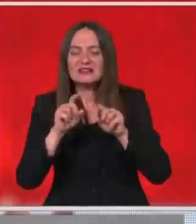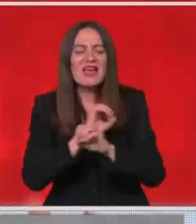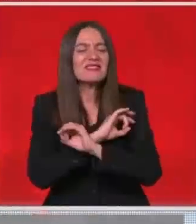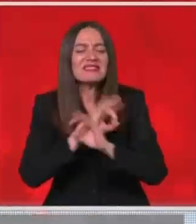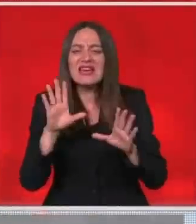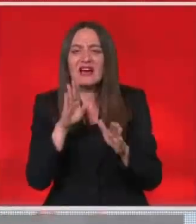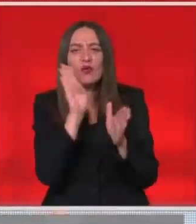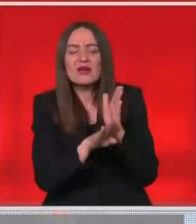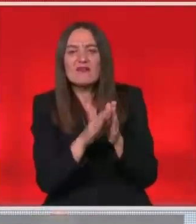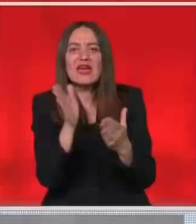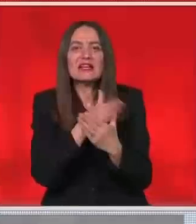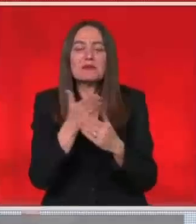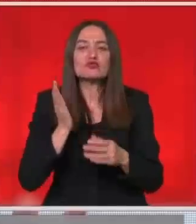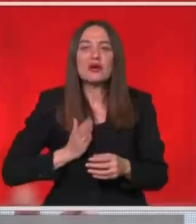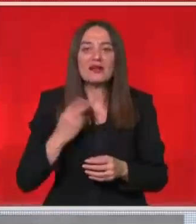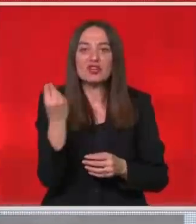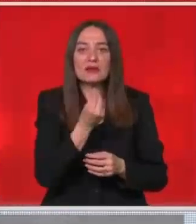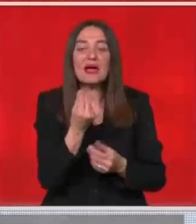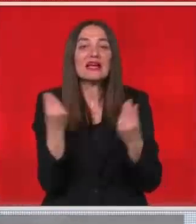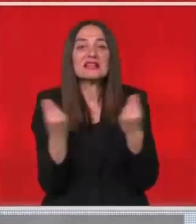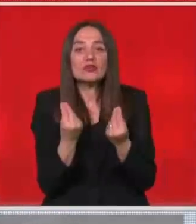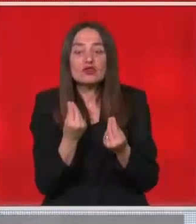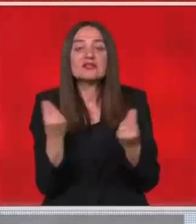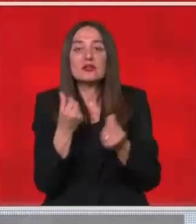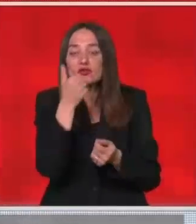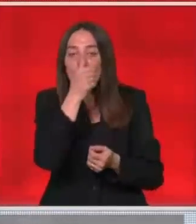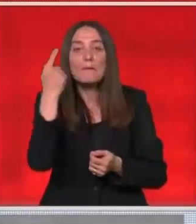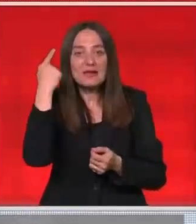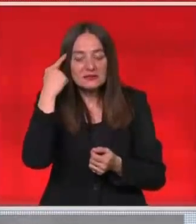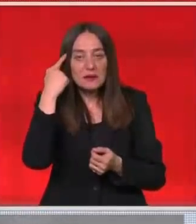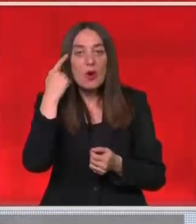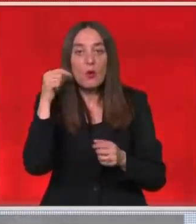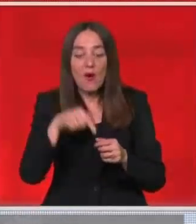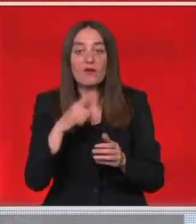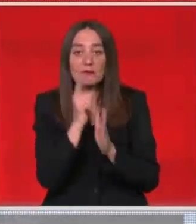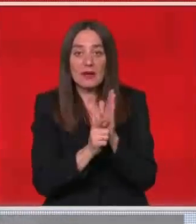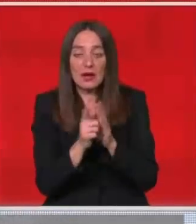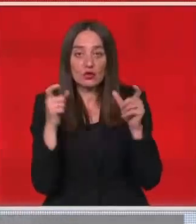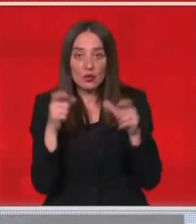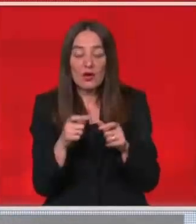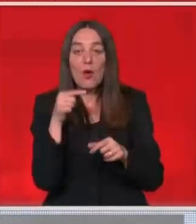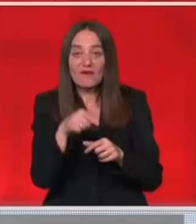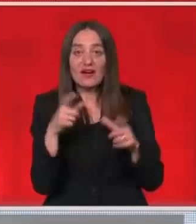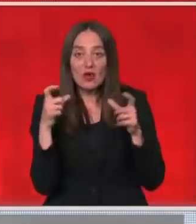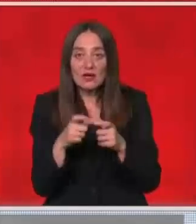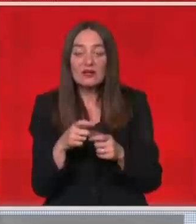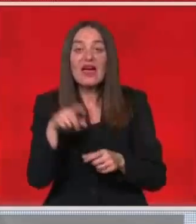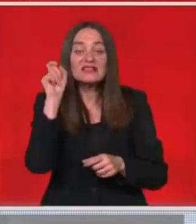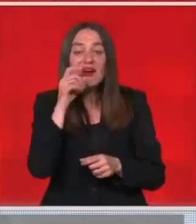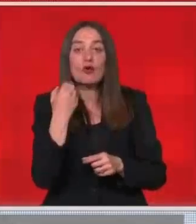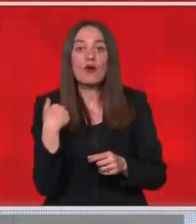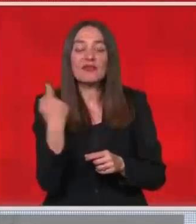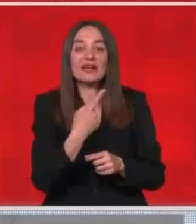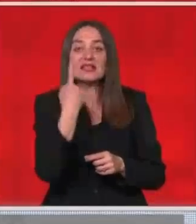nikakvu diskriminaciju između građana Srbije. Zašto? Zato što smatramo da je u ovom periodu krize, u ovakvoj krizi, svako od nas